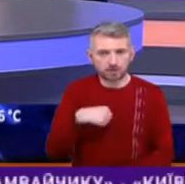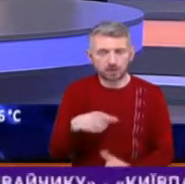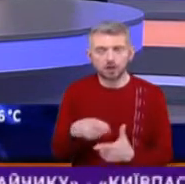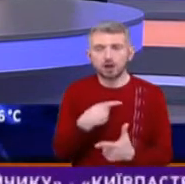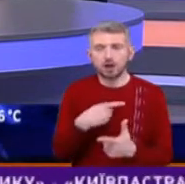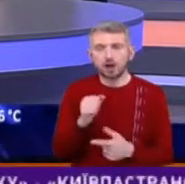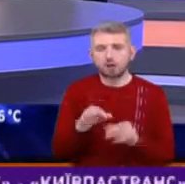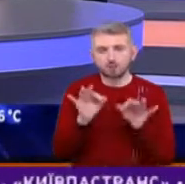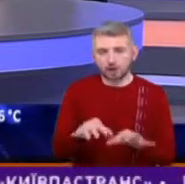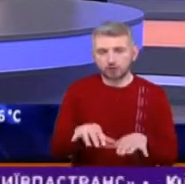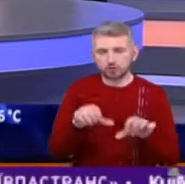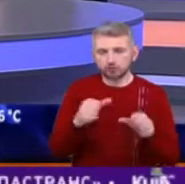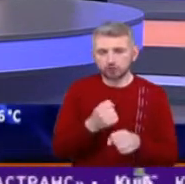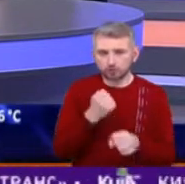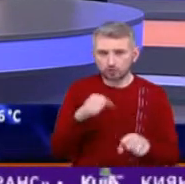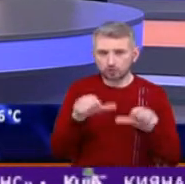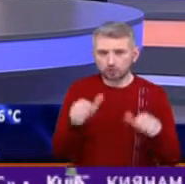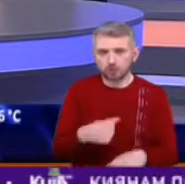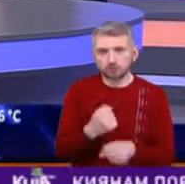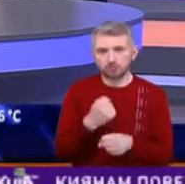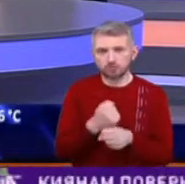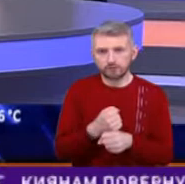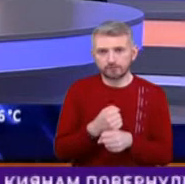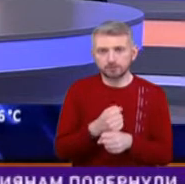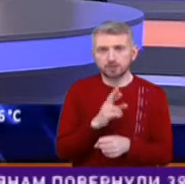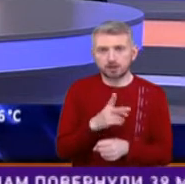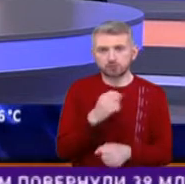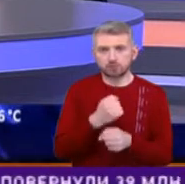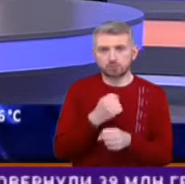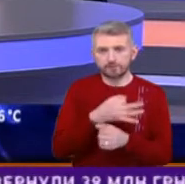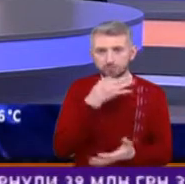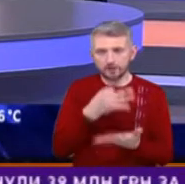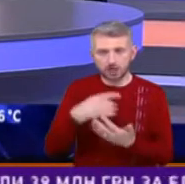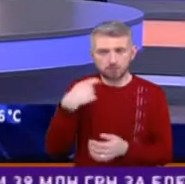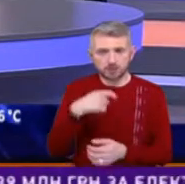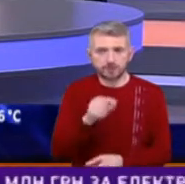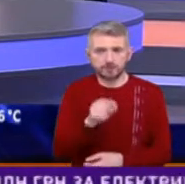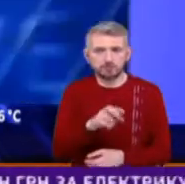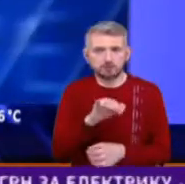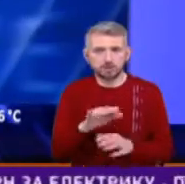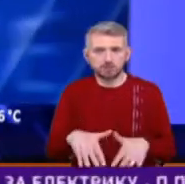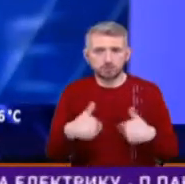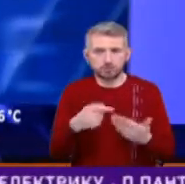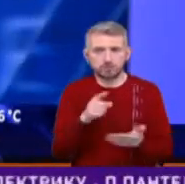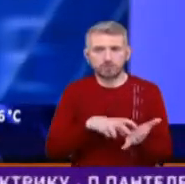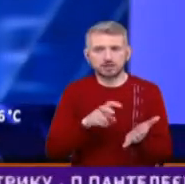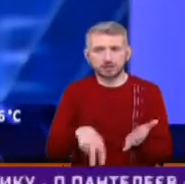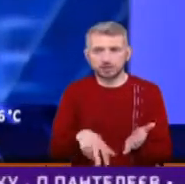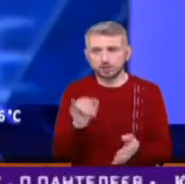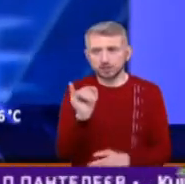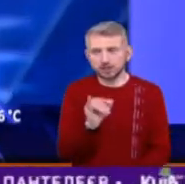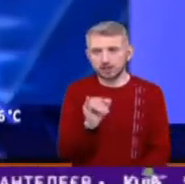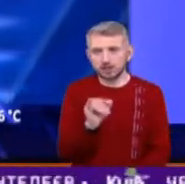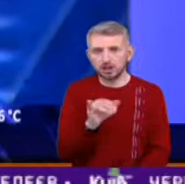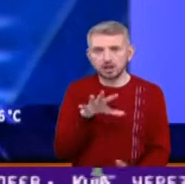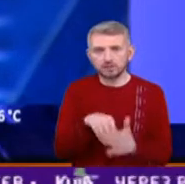в правильному, жорсткому форматі, якби зробив відповідальний президент, то він би, звичайно, запропонував його відставку і